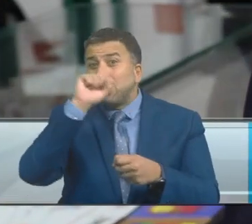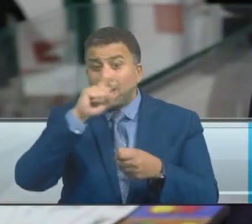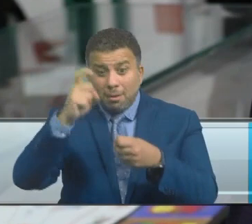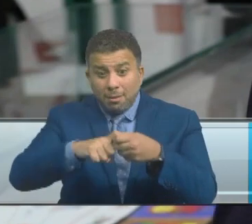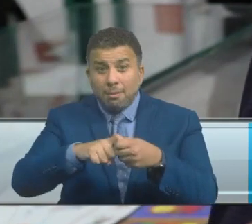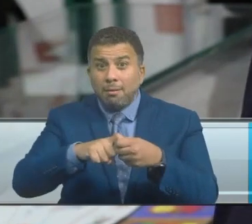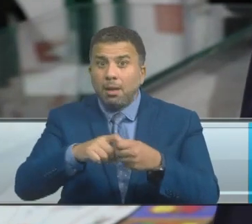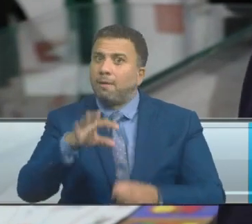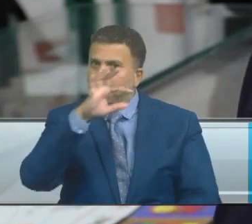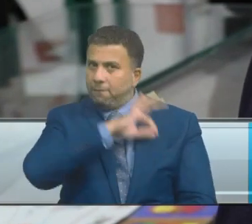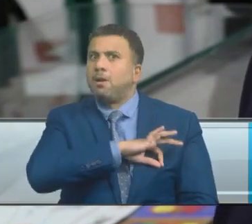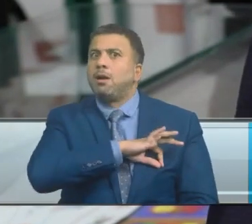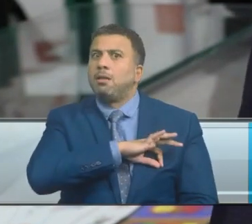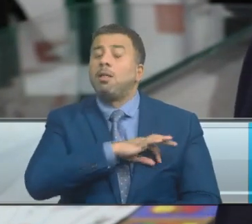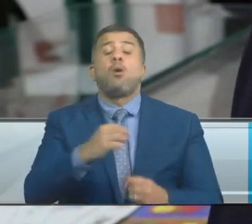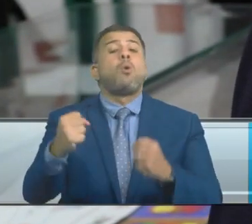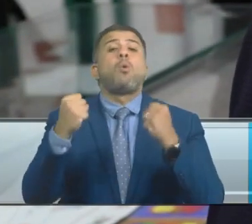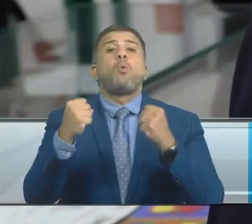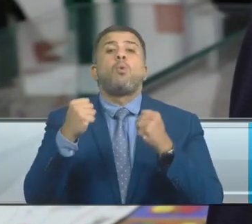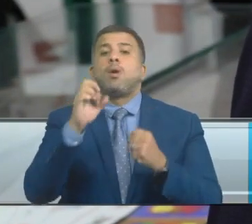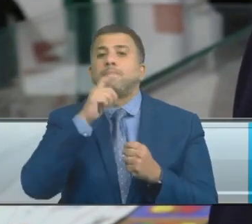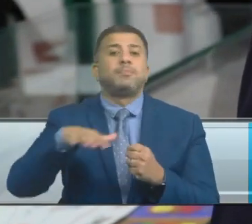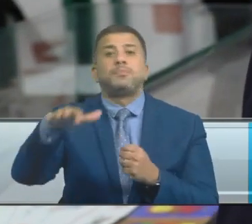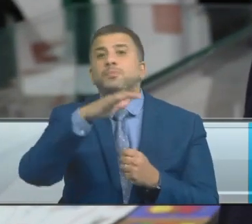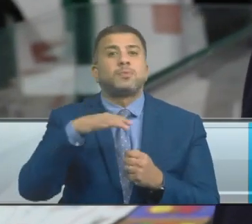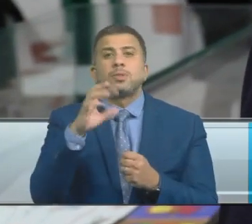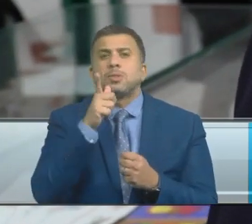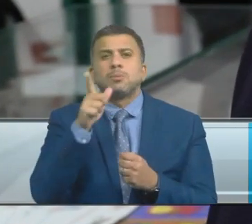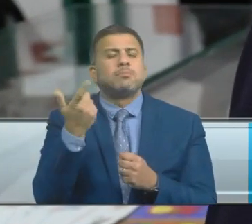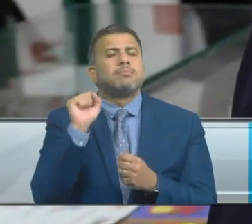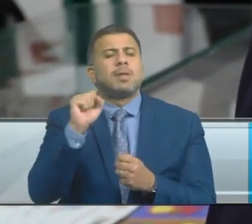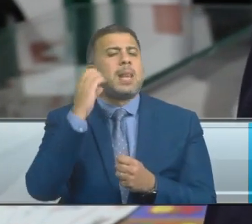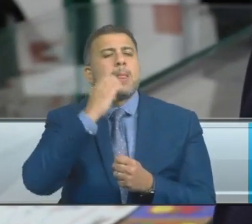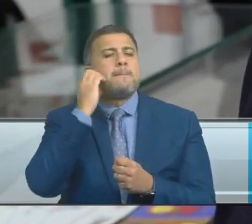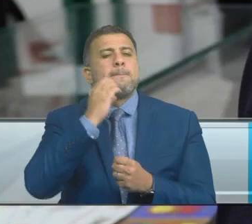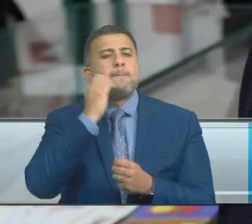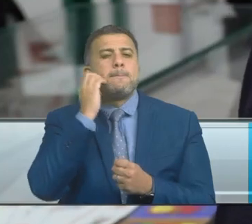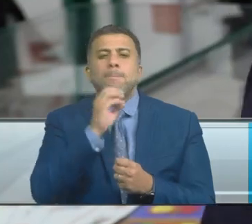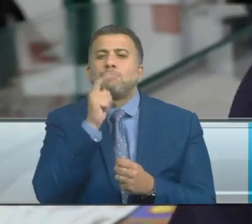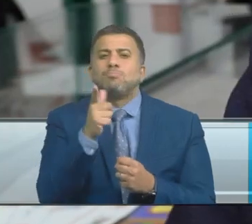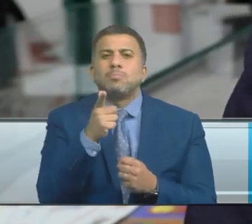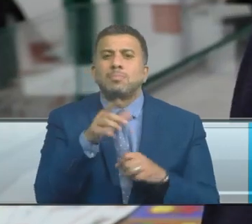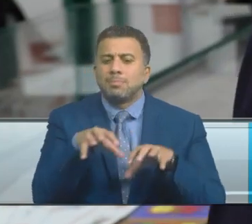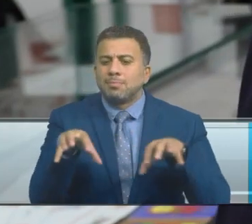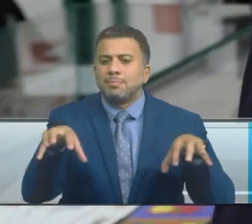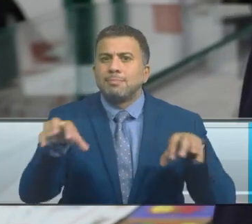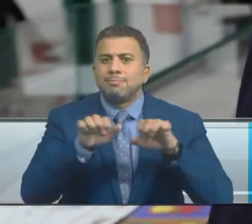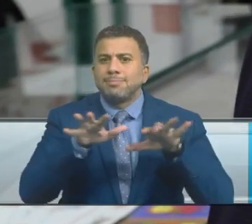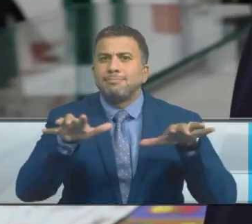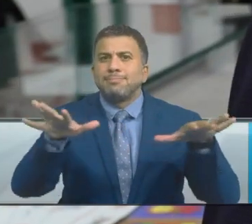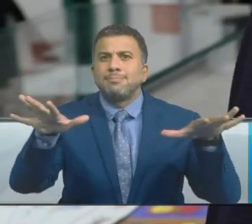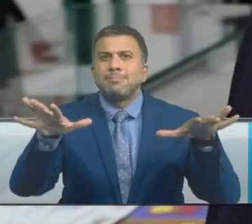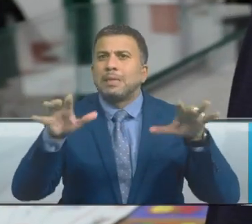إضافة جديدة للقوة الناعمة الإماراتية. هاي القوة الناعمة الإماراتية بتتوزع في جميع أنحاء